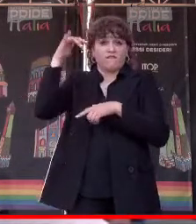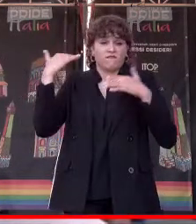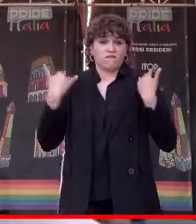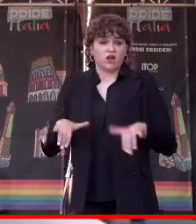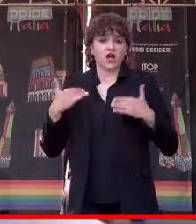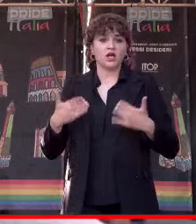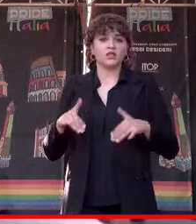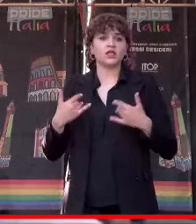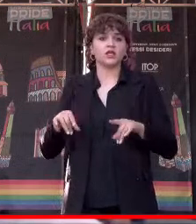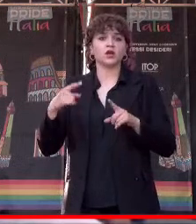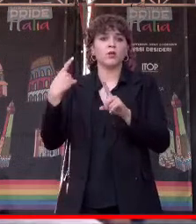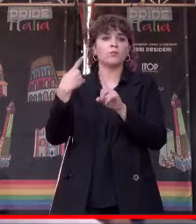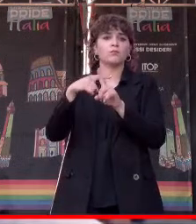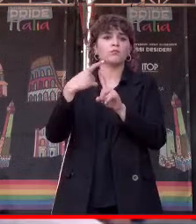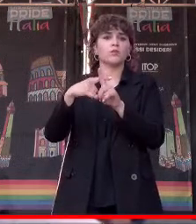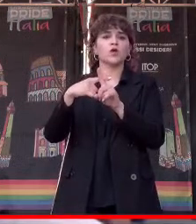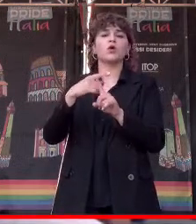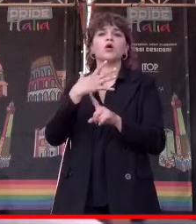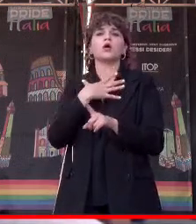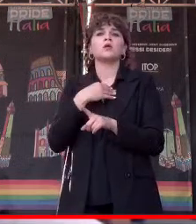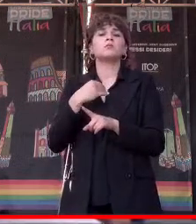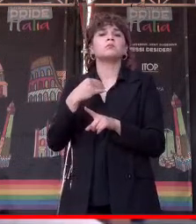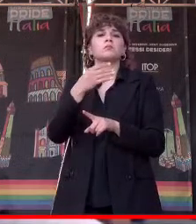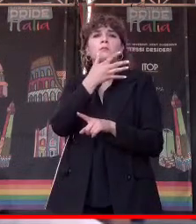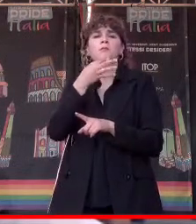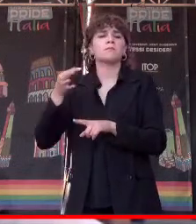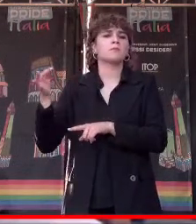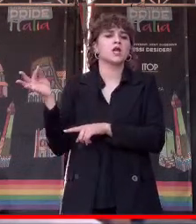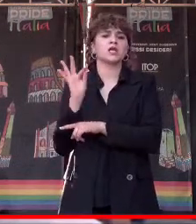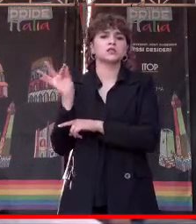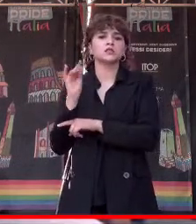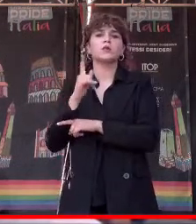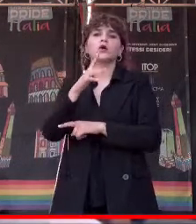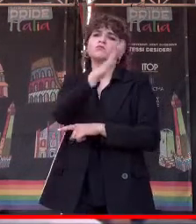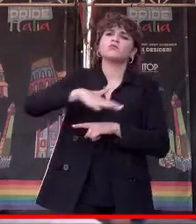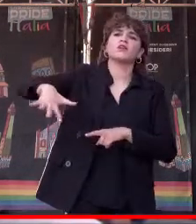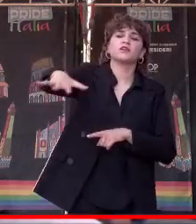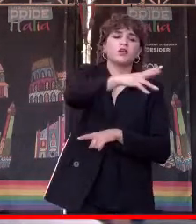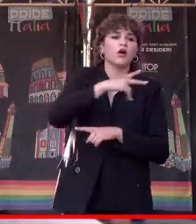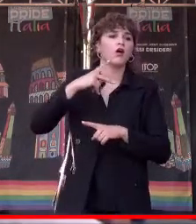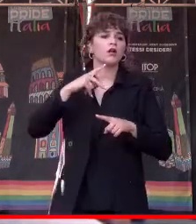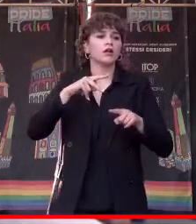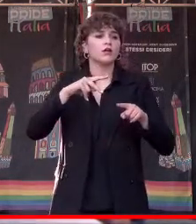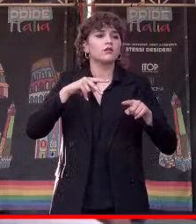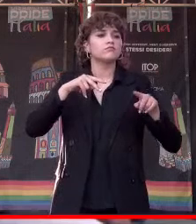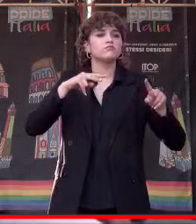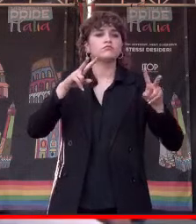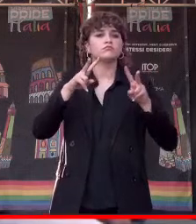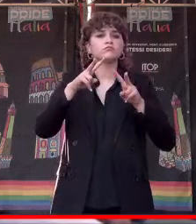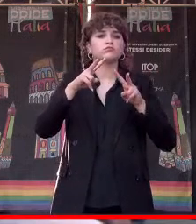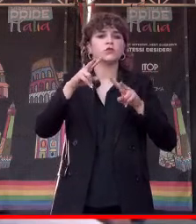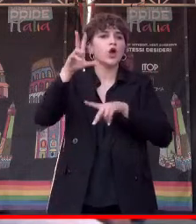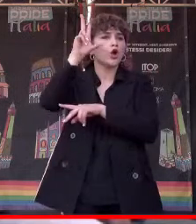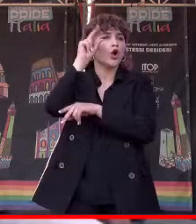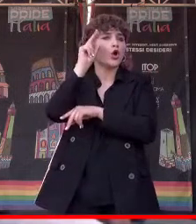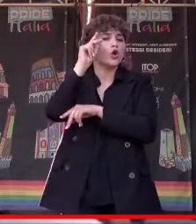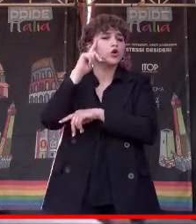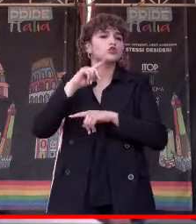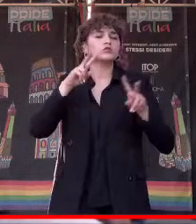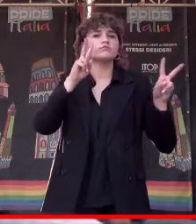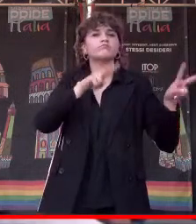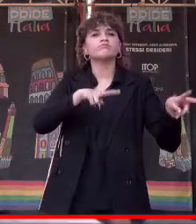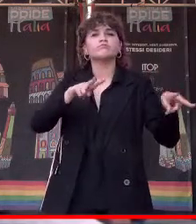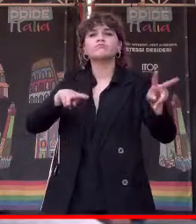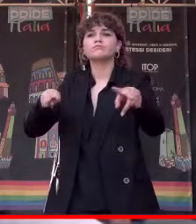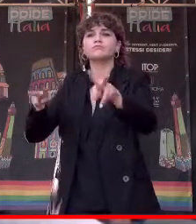un sacco, conosciamo i territori, ogni volta impariamo qualcosa di nuovo, si aggiungono sempre, quindi bagaglio culturale